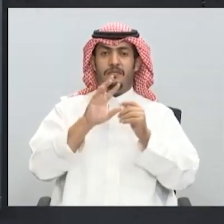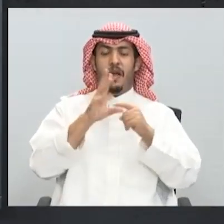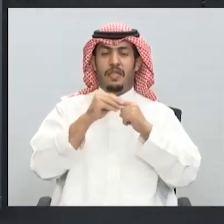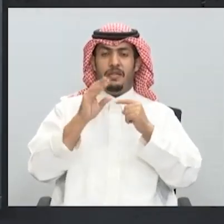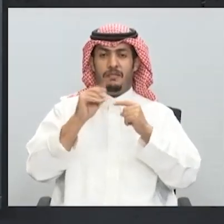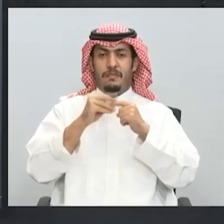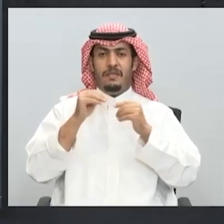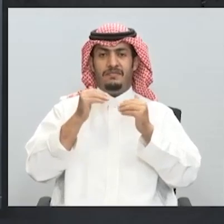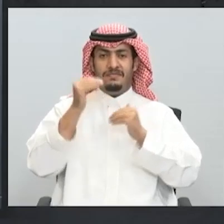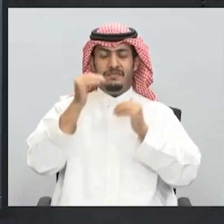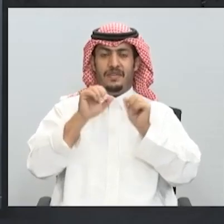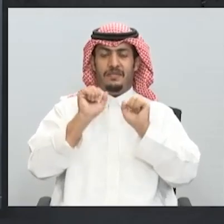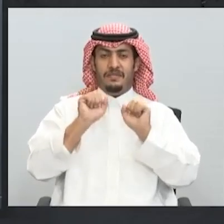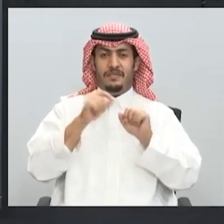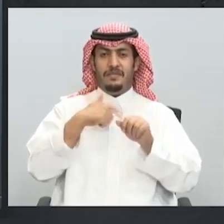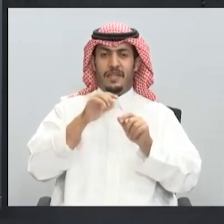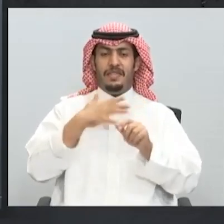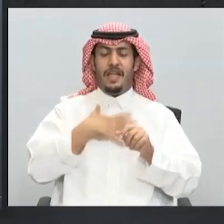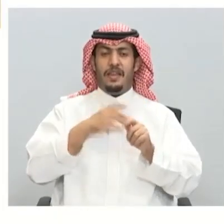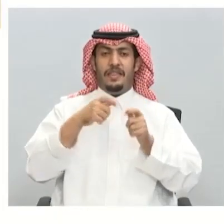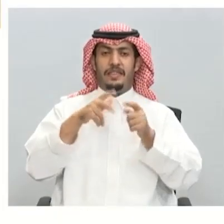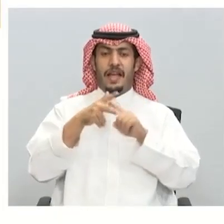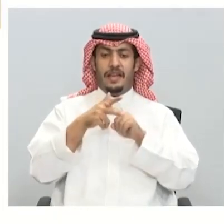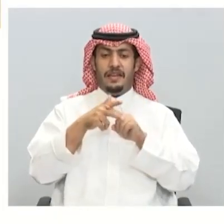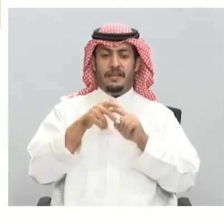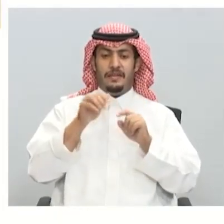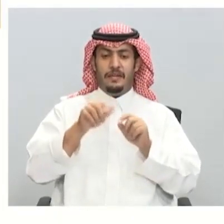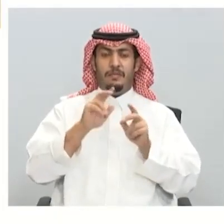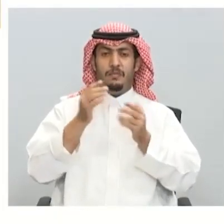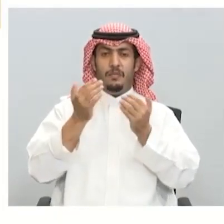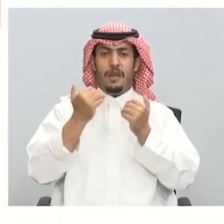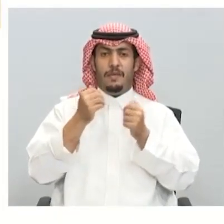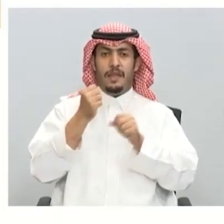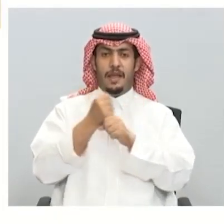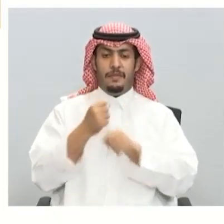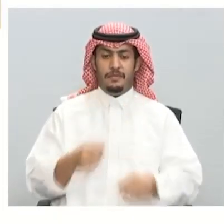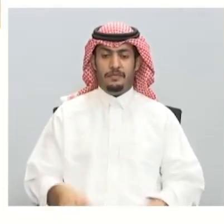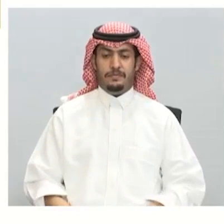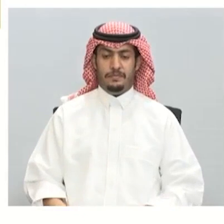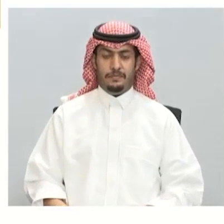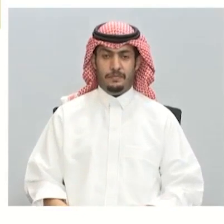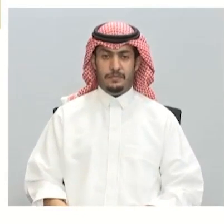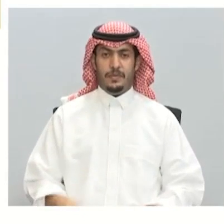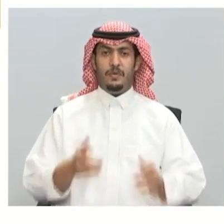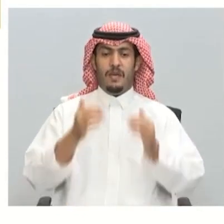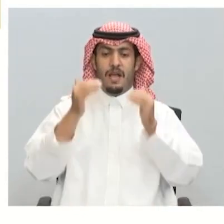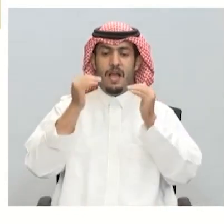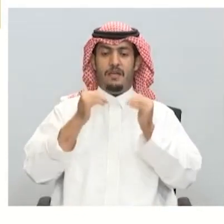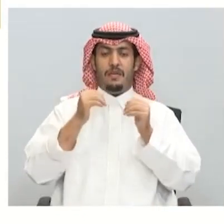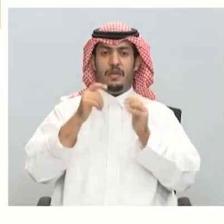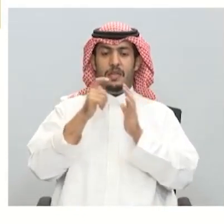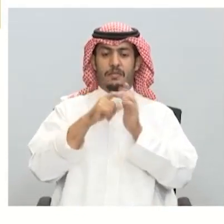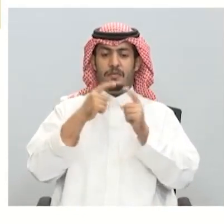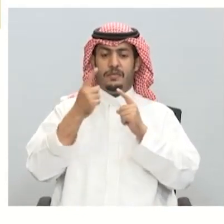وظائف اخرى وهذا ما نقصده في تاثير التقنيه على متطلبات العمل ايضا خفض منظوم التواصل